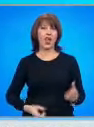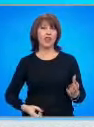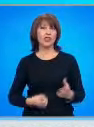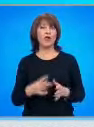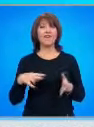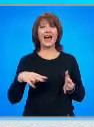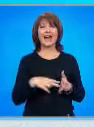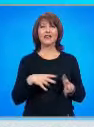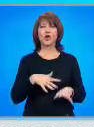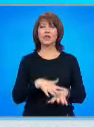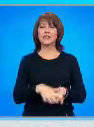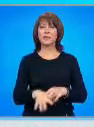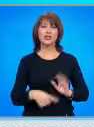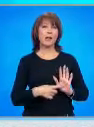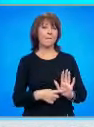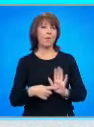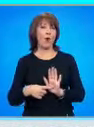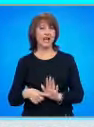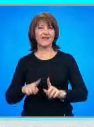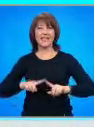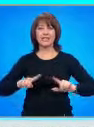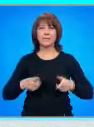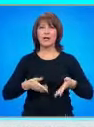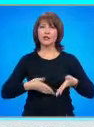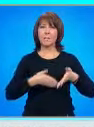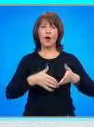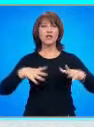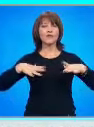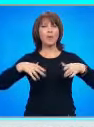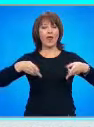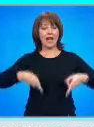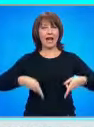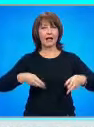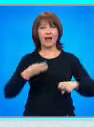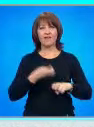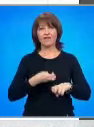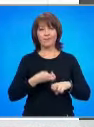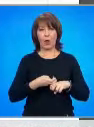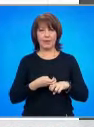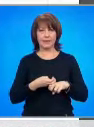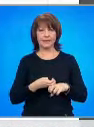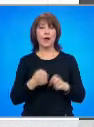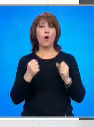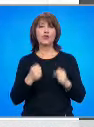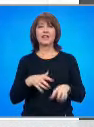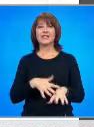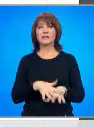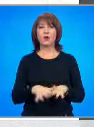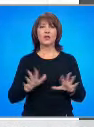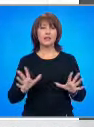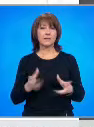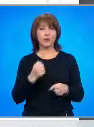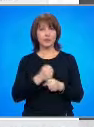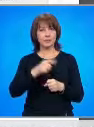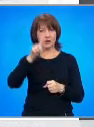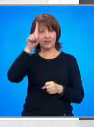Нова електронна система ще показва на екипите на спешна помощ свободните легла в болниците в реално време. Очаква се системата да